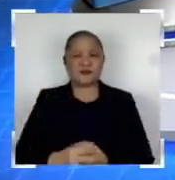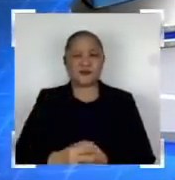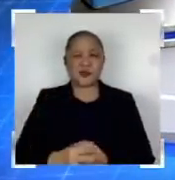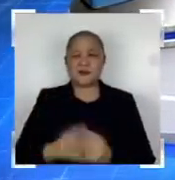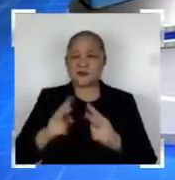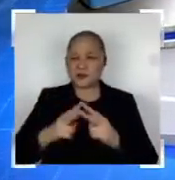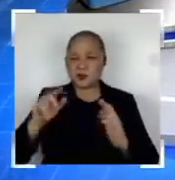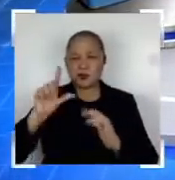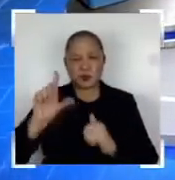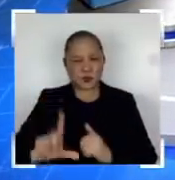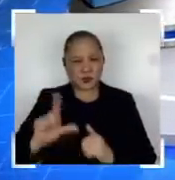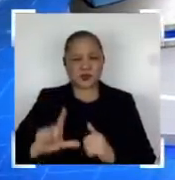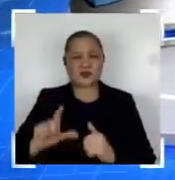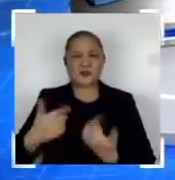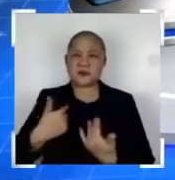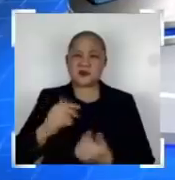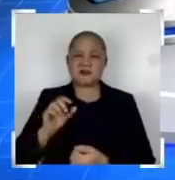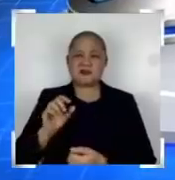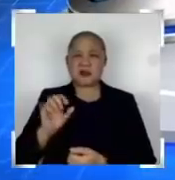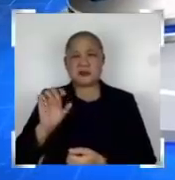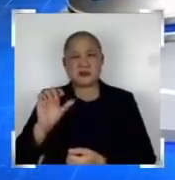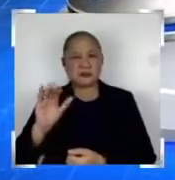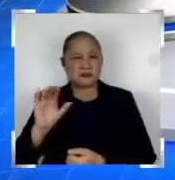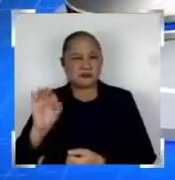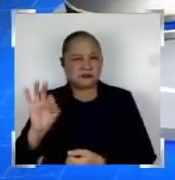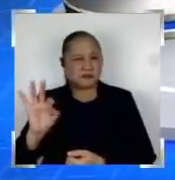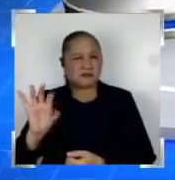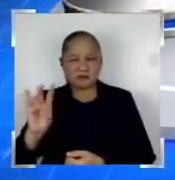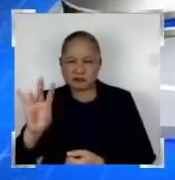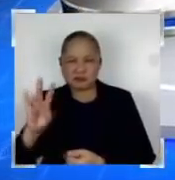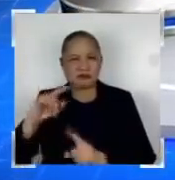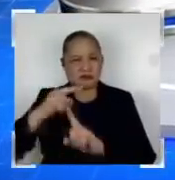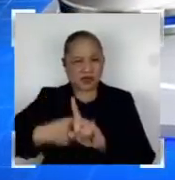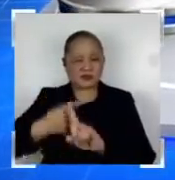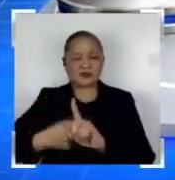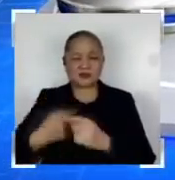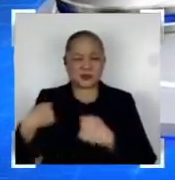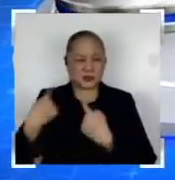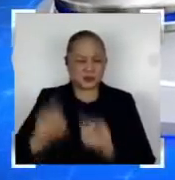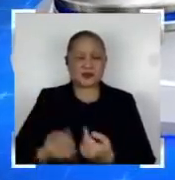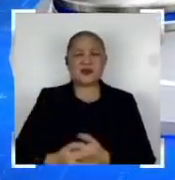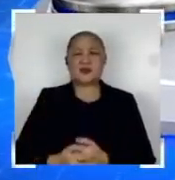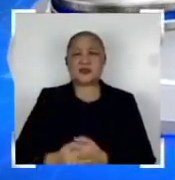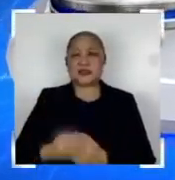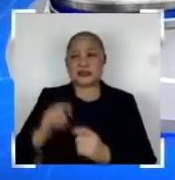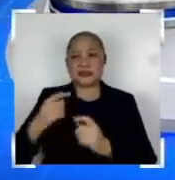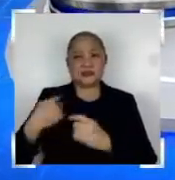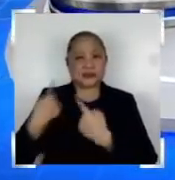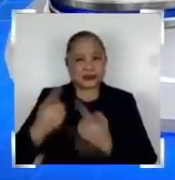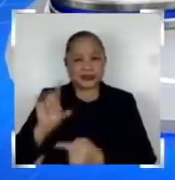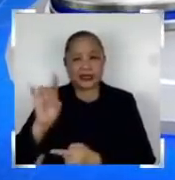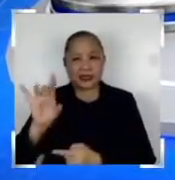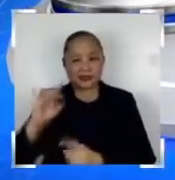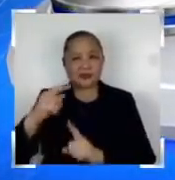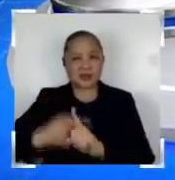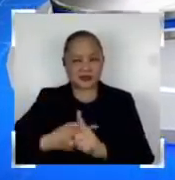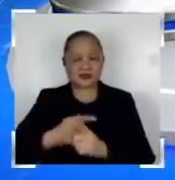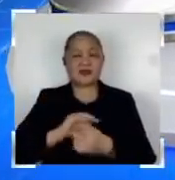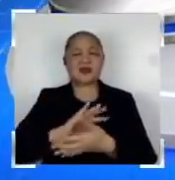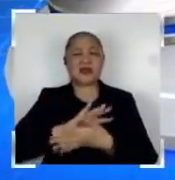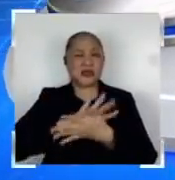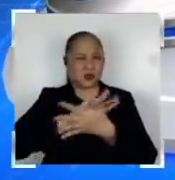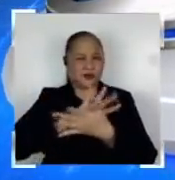na halos 17 buwan. Pinakabababa naman sa nakalipas na halos 18 buwan ang active COVID cases na nasa